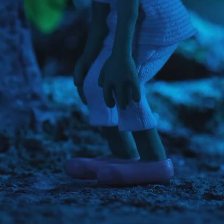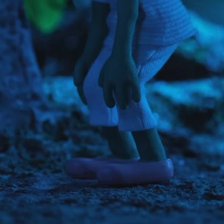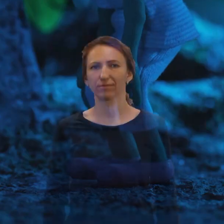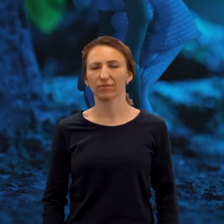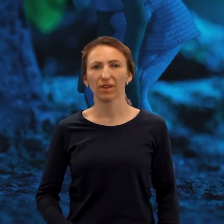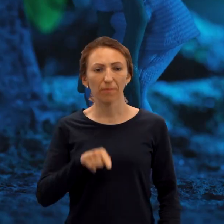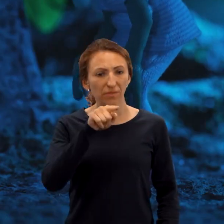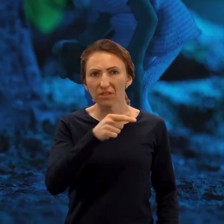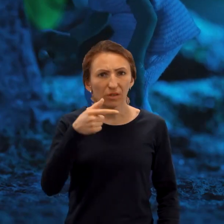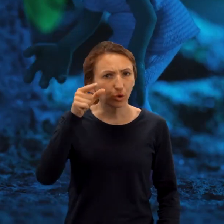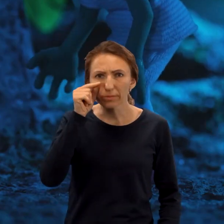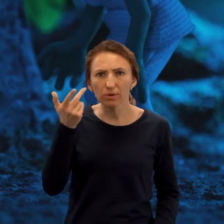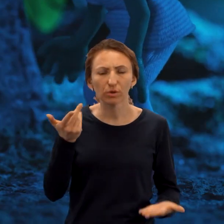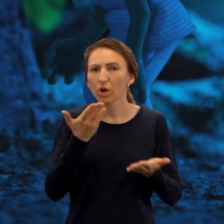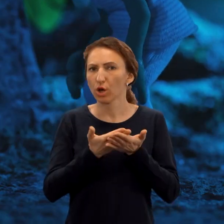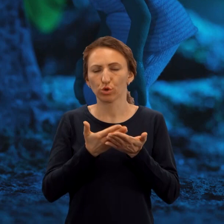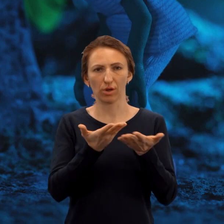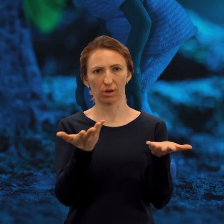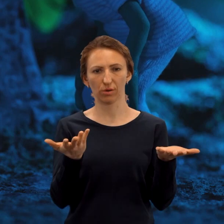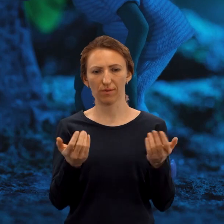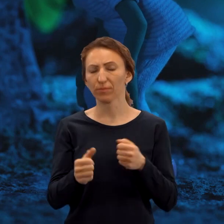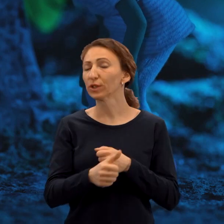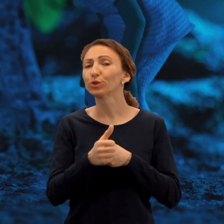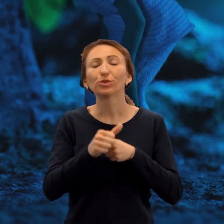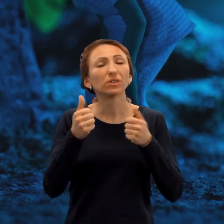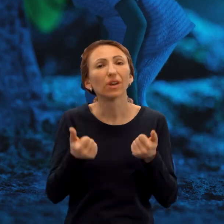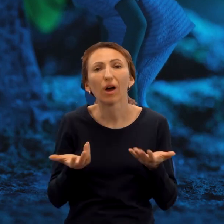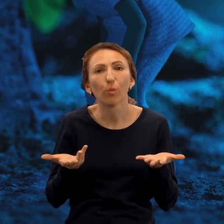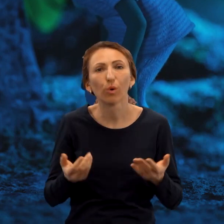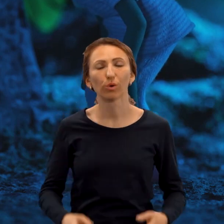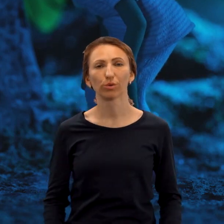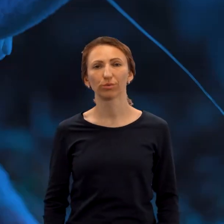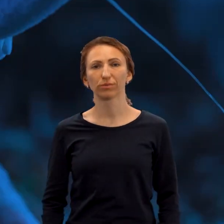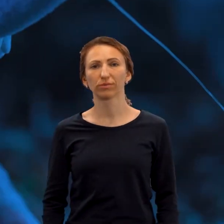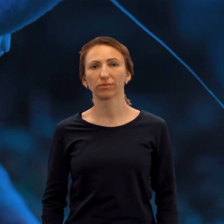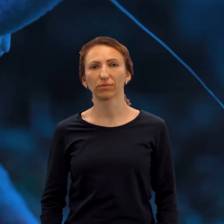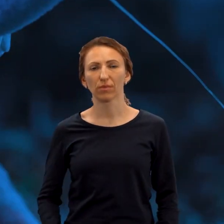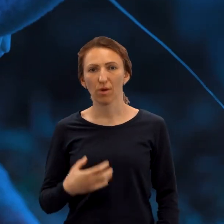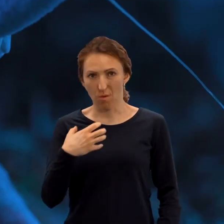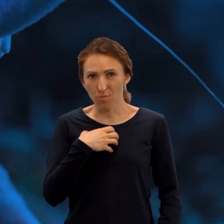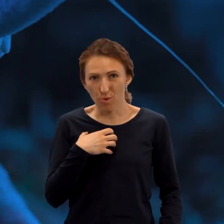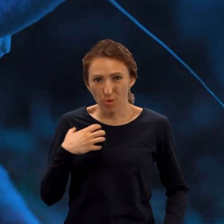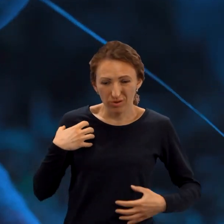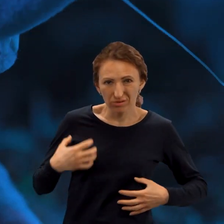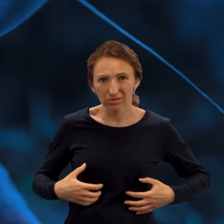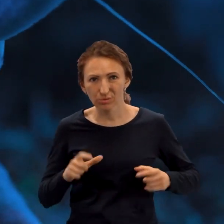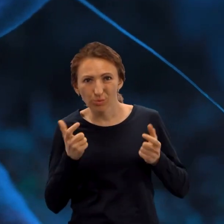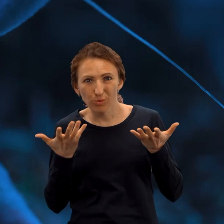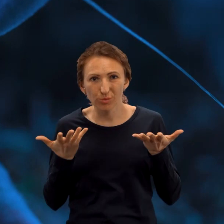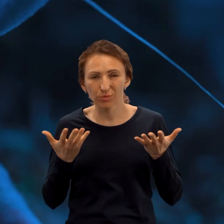Dlaczego nie śpisz? Coś się stało? Coś cię boli?